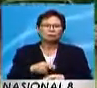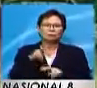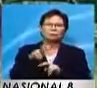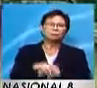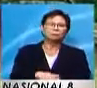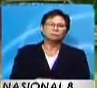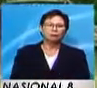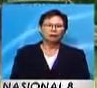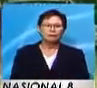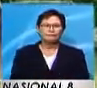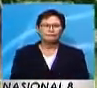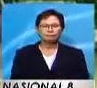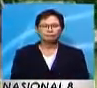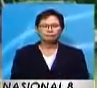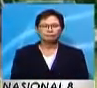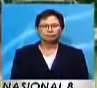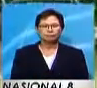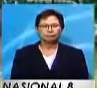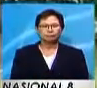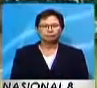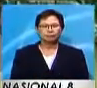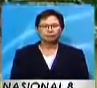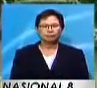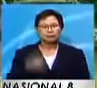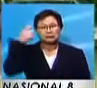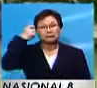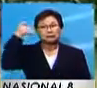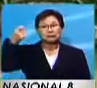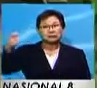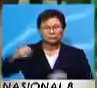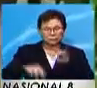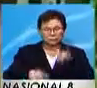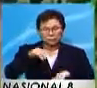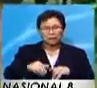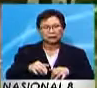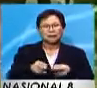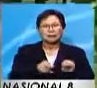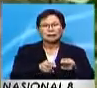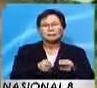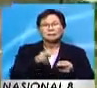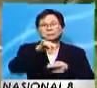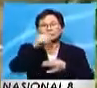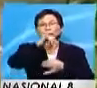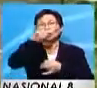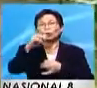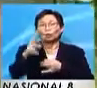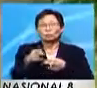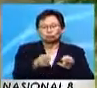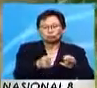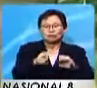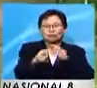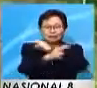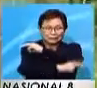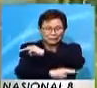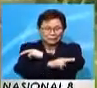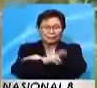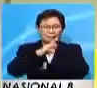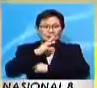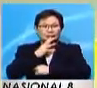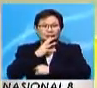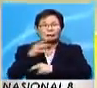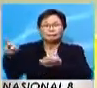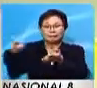Mai sini sementara itu sekretariat jawatankuasa pengurusan bencana Negeri mejor Imran Azmi dalam